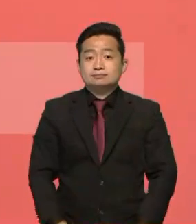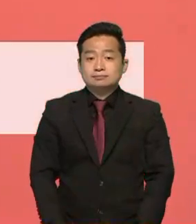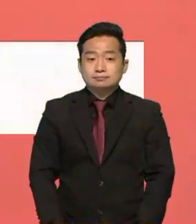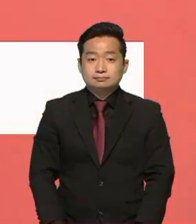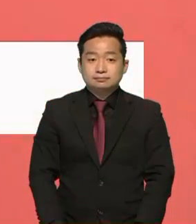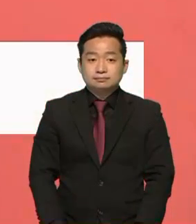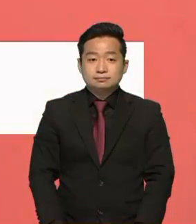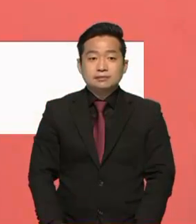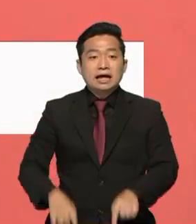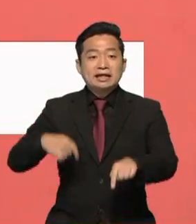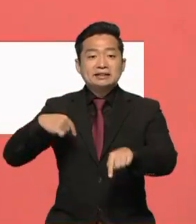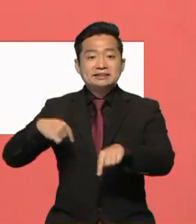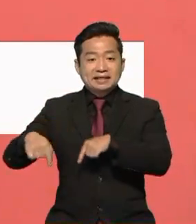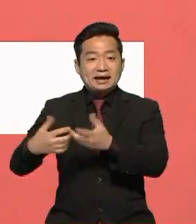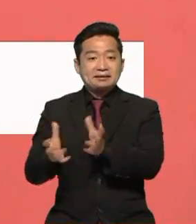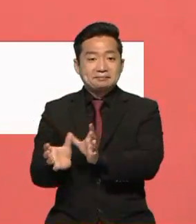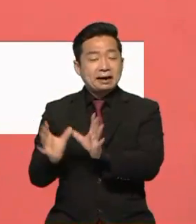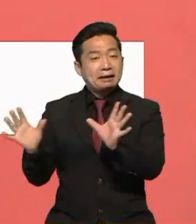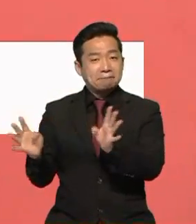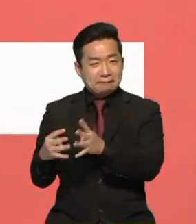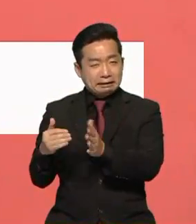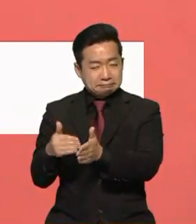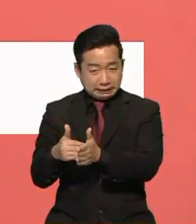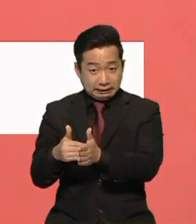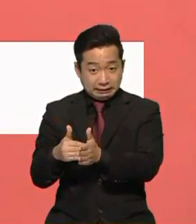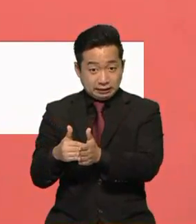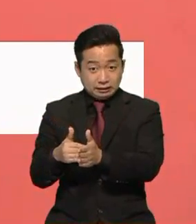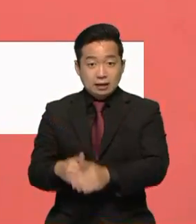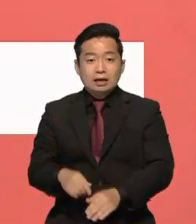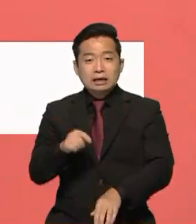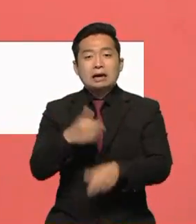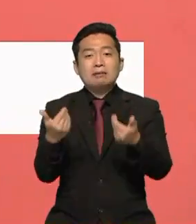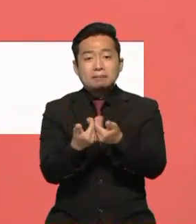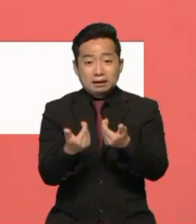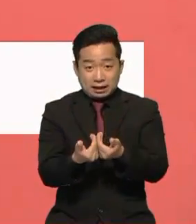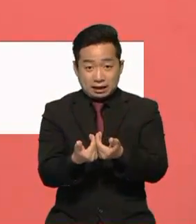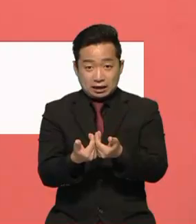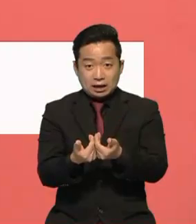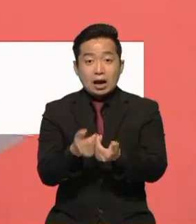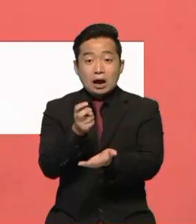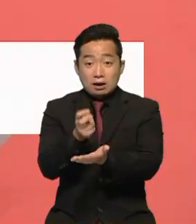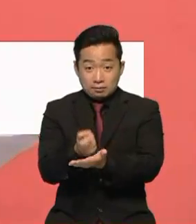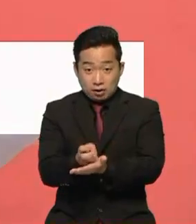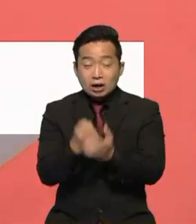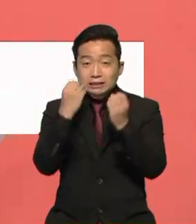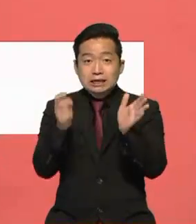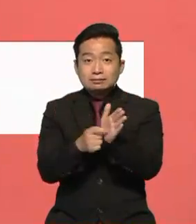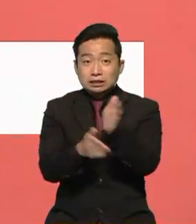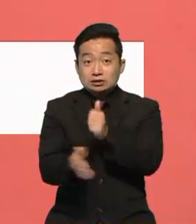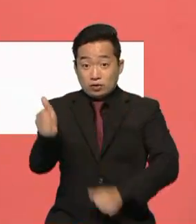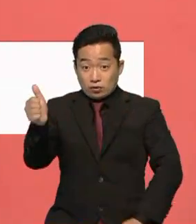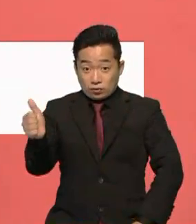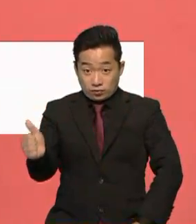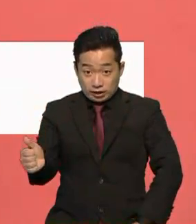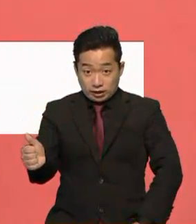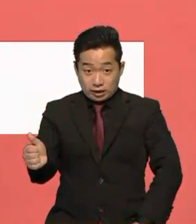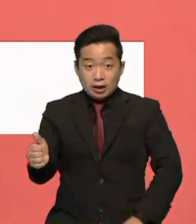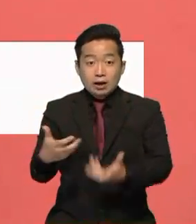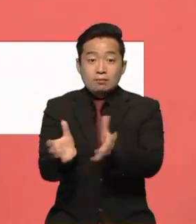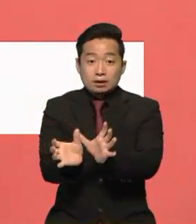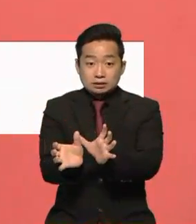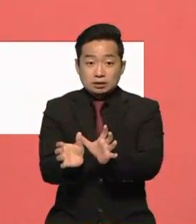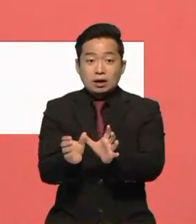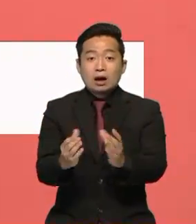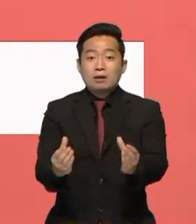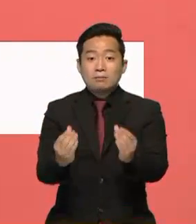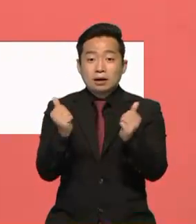당론으로 결정하였는데 이에 반하여 당원 개정과 새 비대위 구성을 저지하기 위한 가처분 신청을